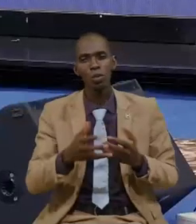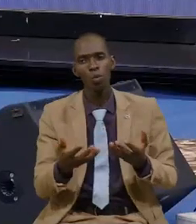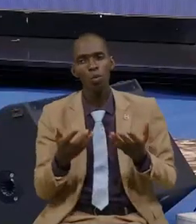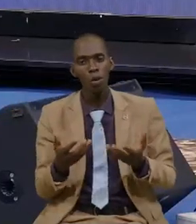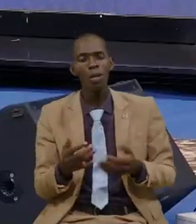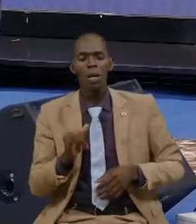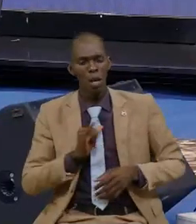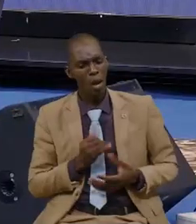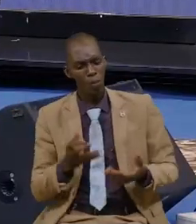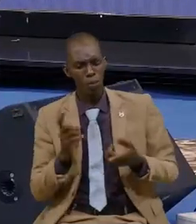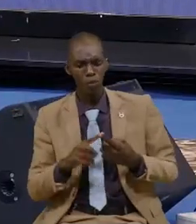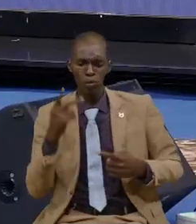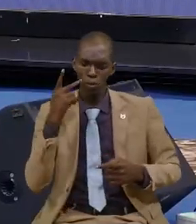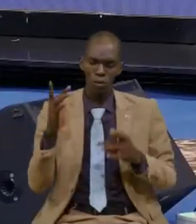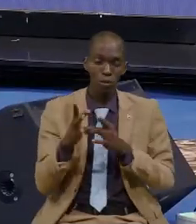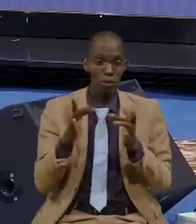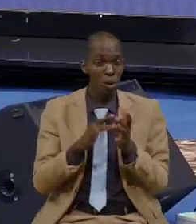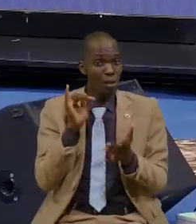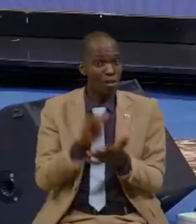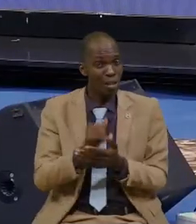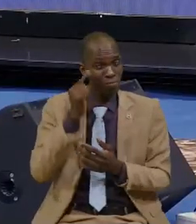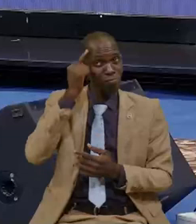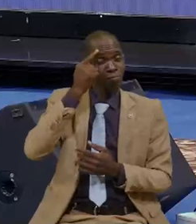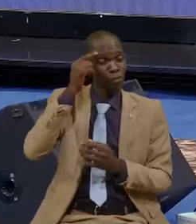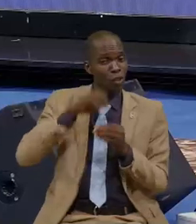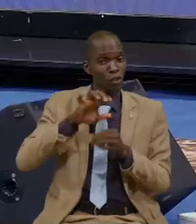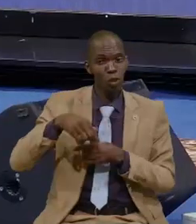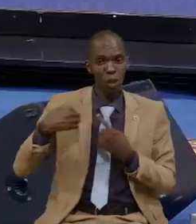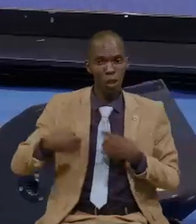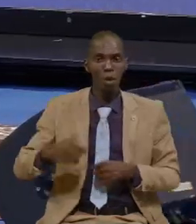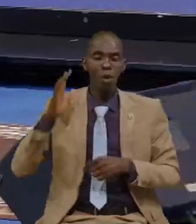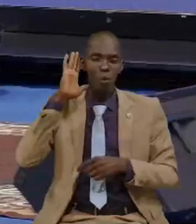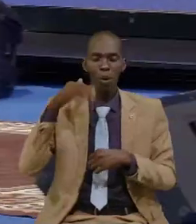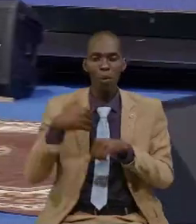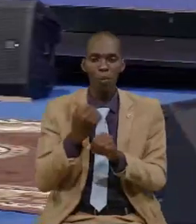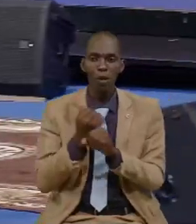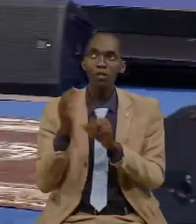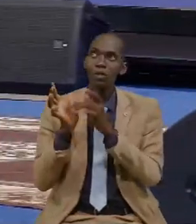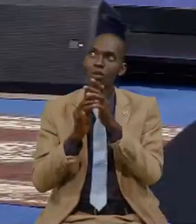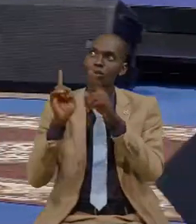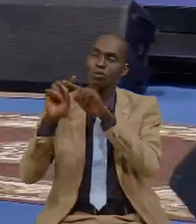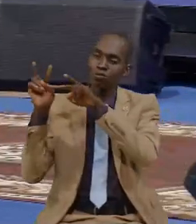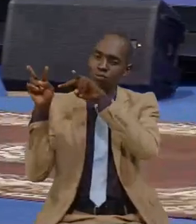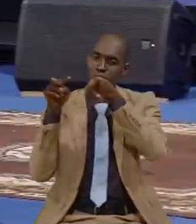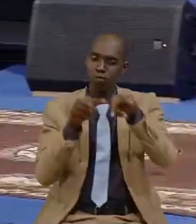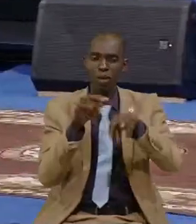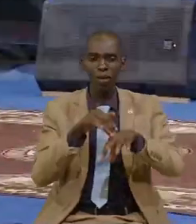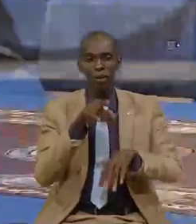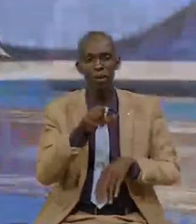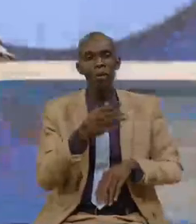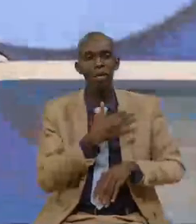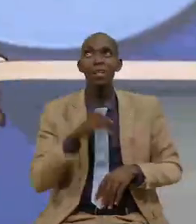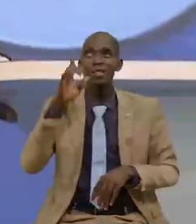votre empressement. Je veux voir Jésus. Cette pensée dans votre cœur le fera vous